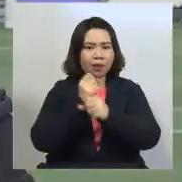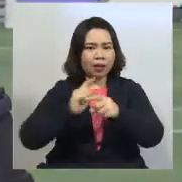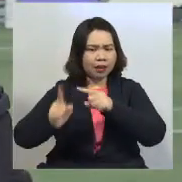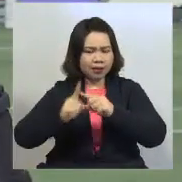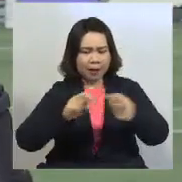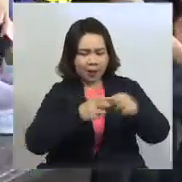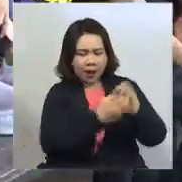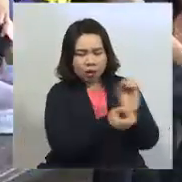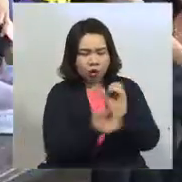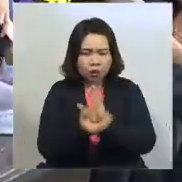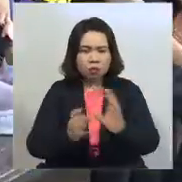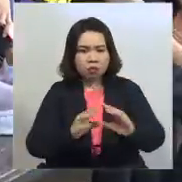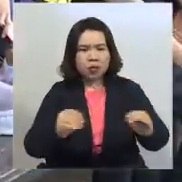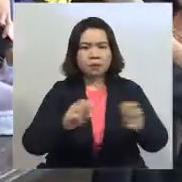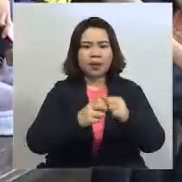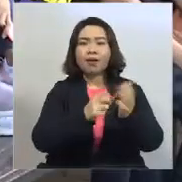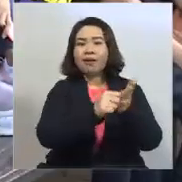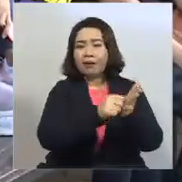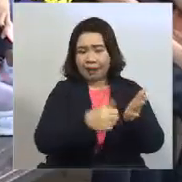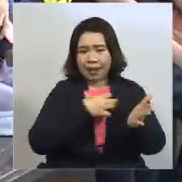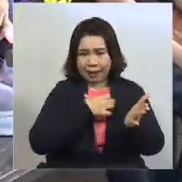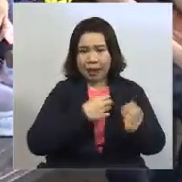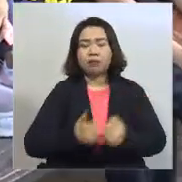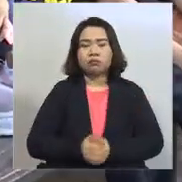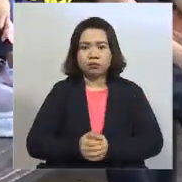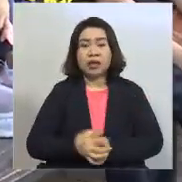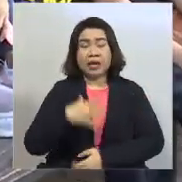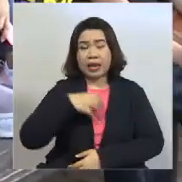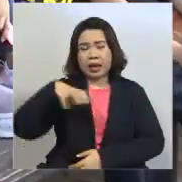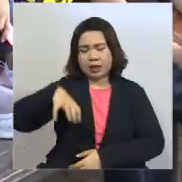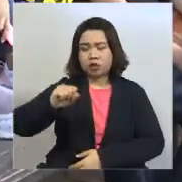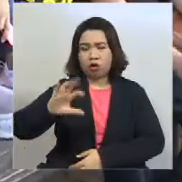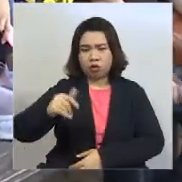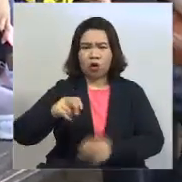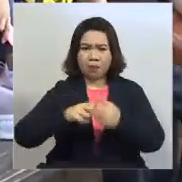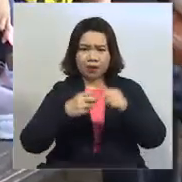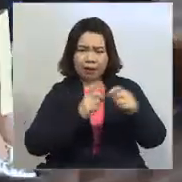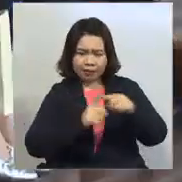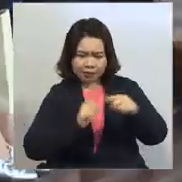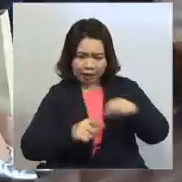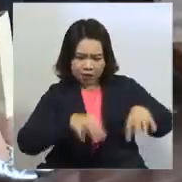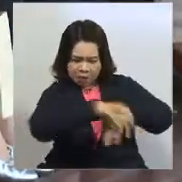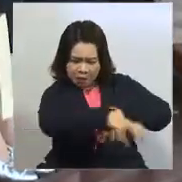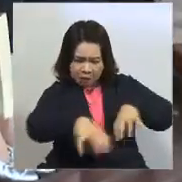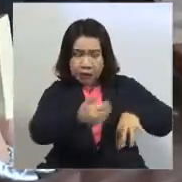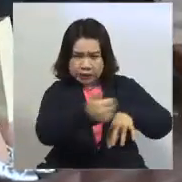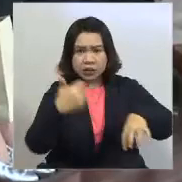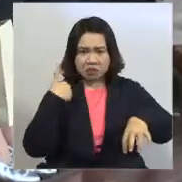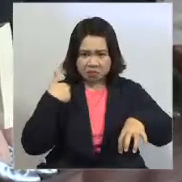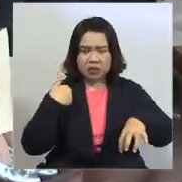โรงเรียนทั้งหมดได้รับการแก้ไขและอยากให้ทางสช.เข้ามาตรวจสอบปัญหาของโรงเรียนที่อยู่ในเครือด้วยนะฮะเพราะ